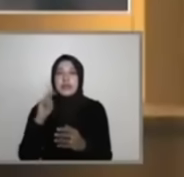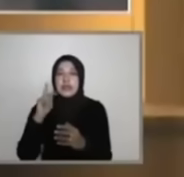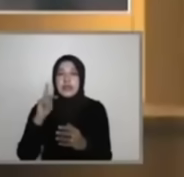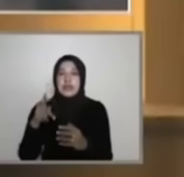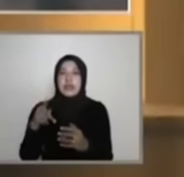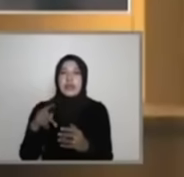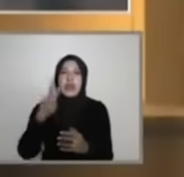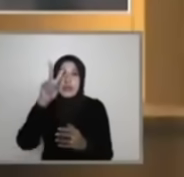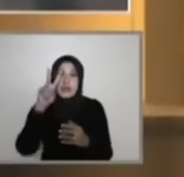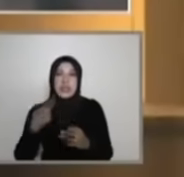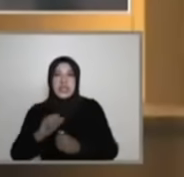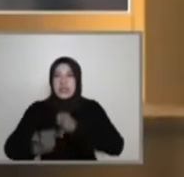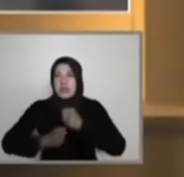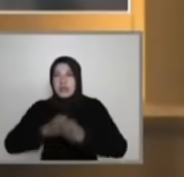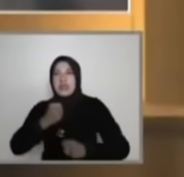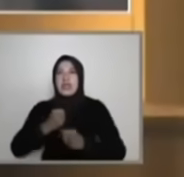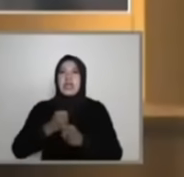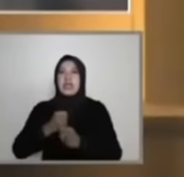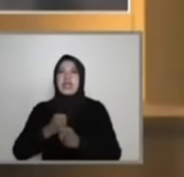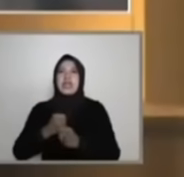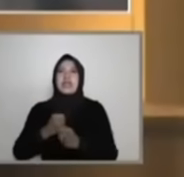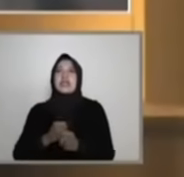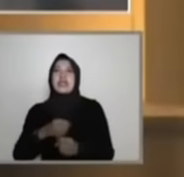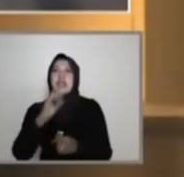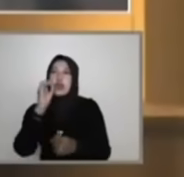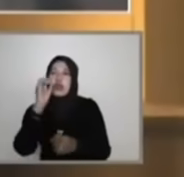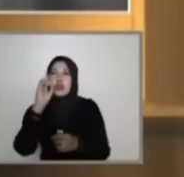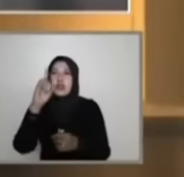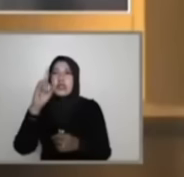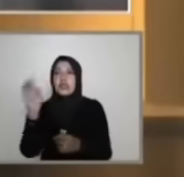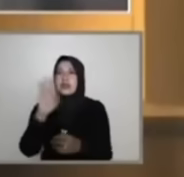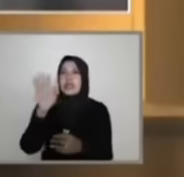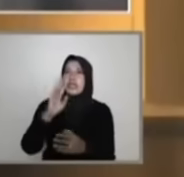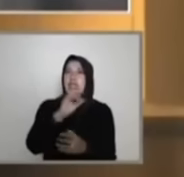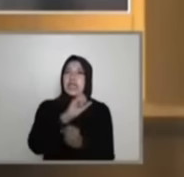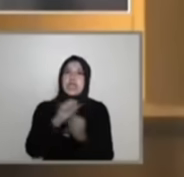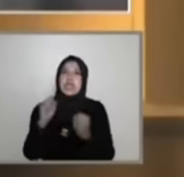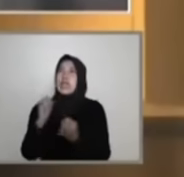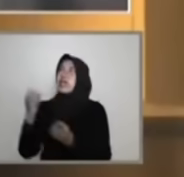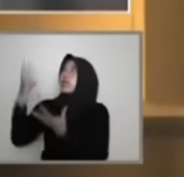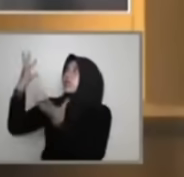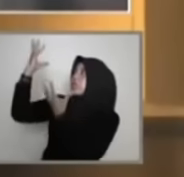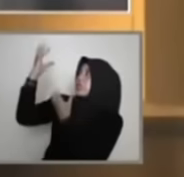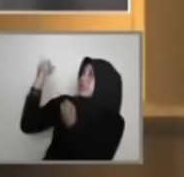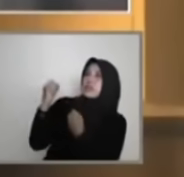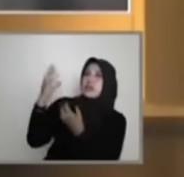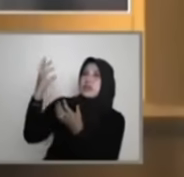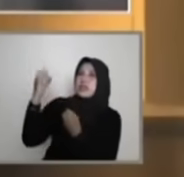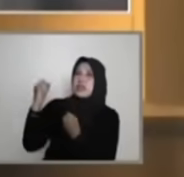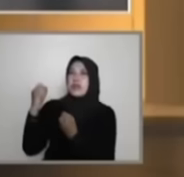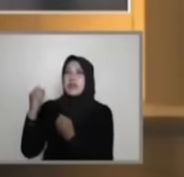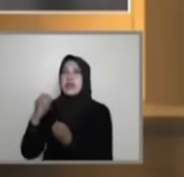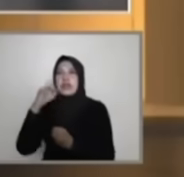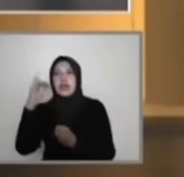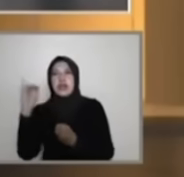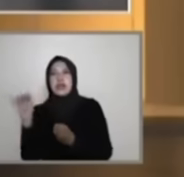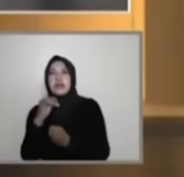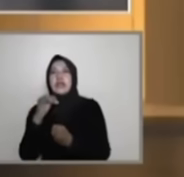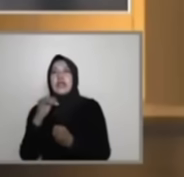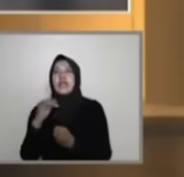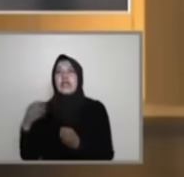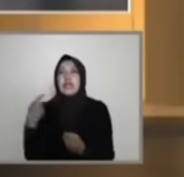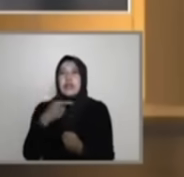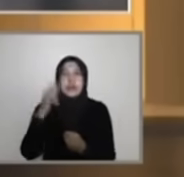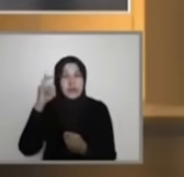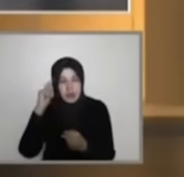karena dalam visi misi 01 tidak ada syariat Islam atau Islami. Jawaban kami sangat